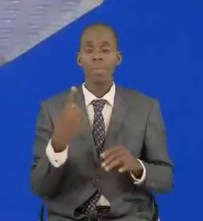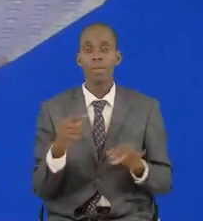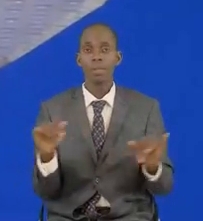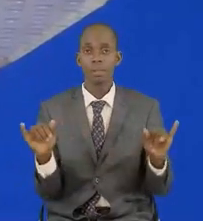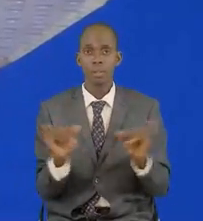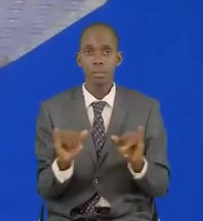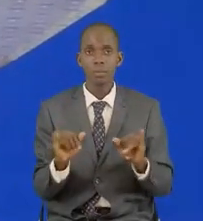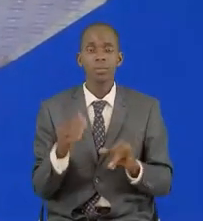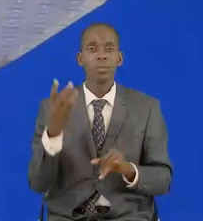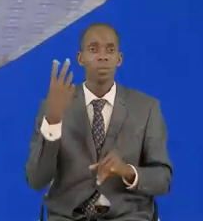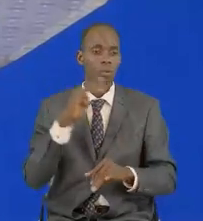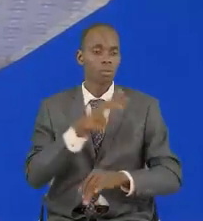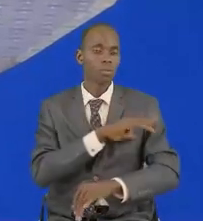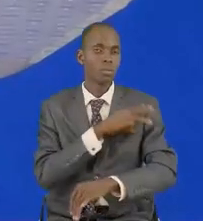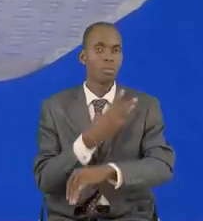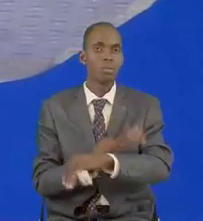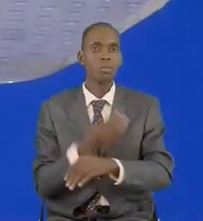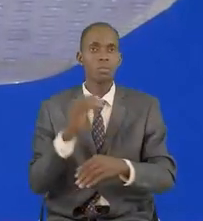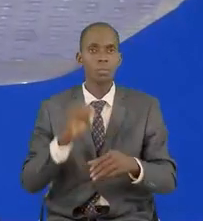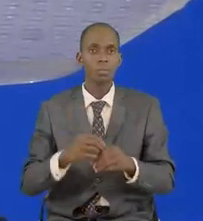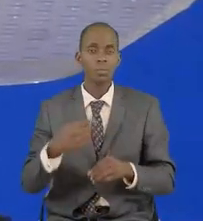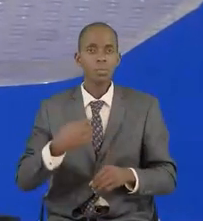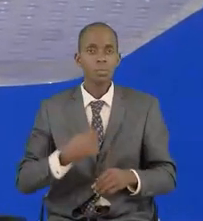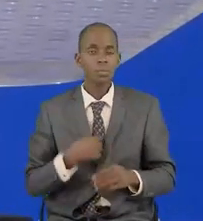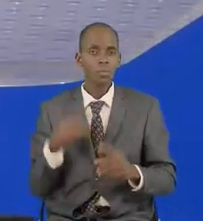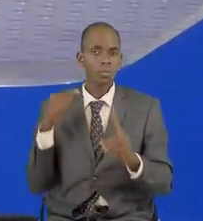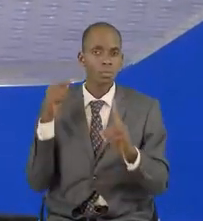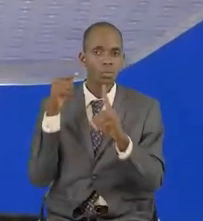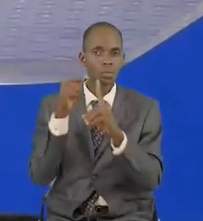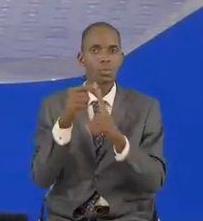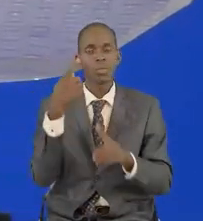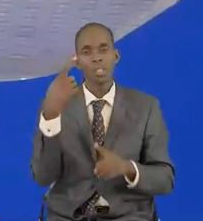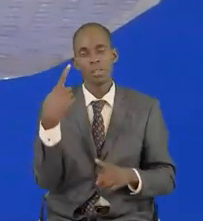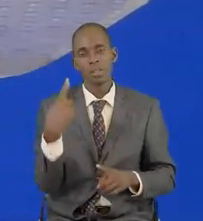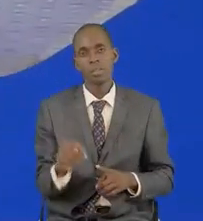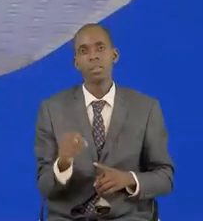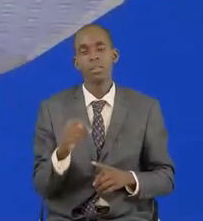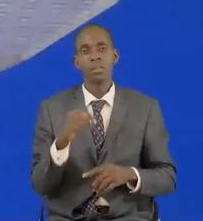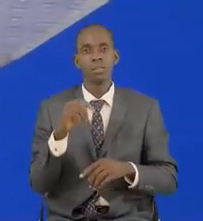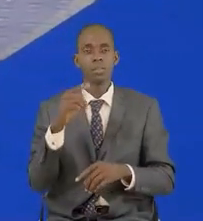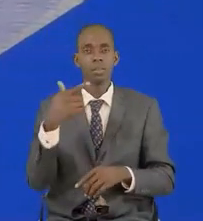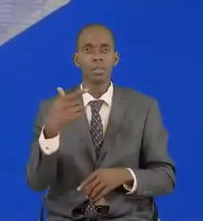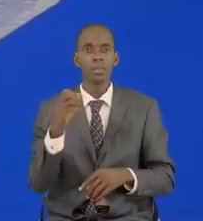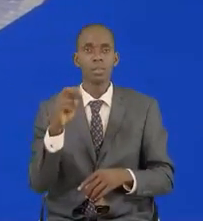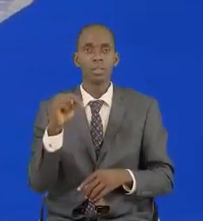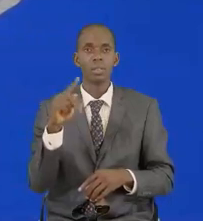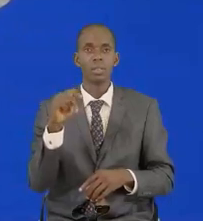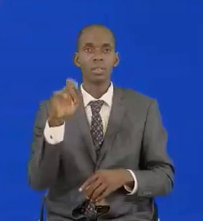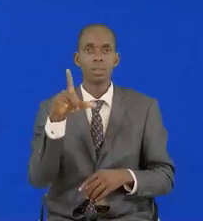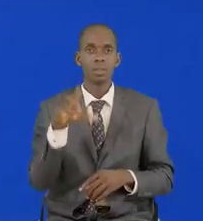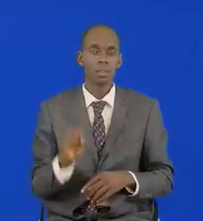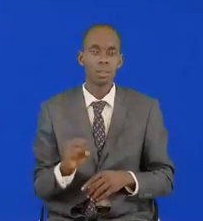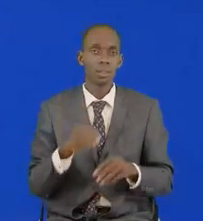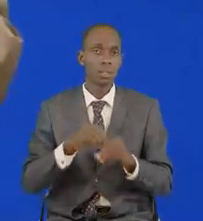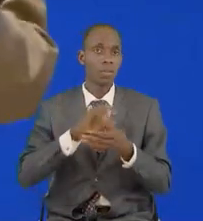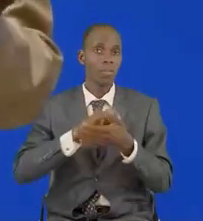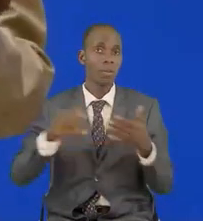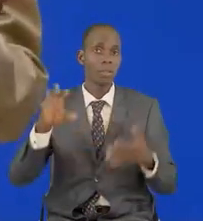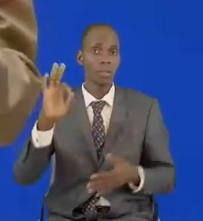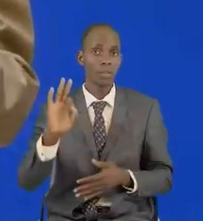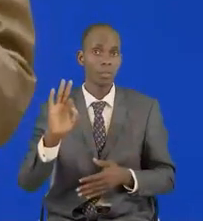fait de moi la porte des païens et le verset 9 dit